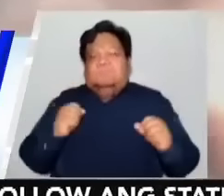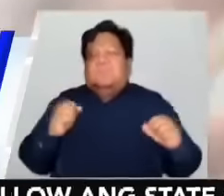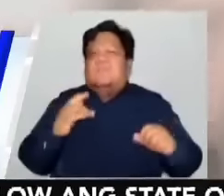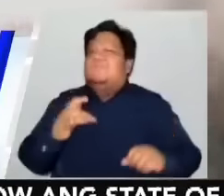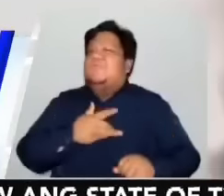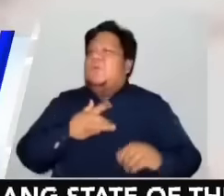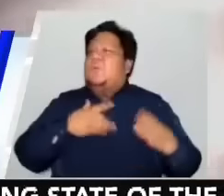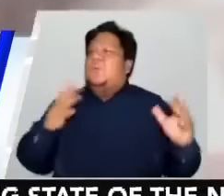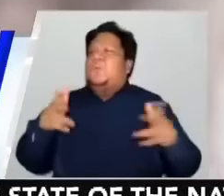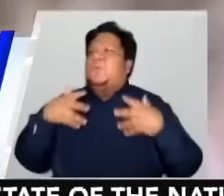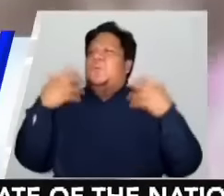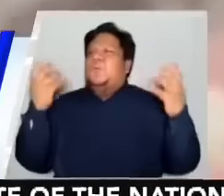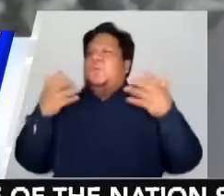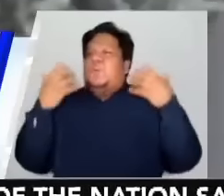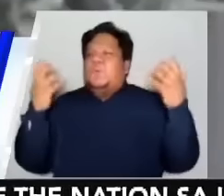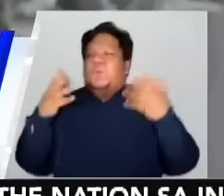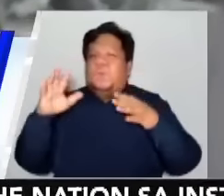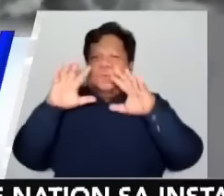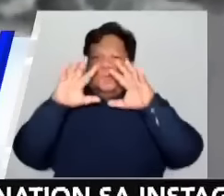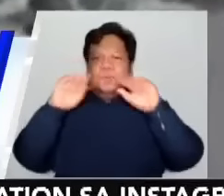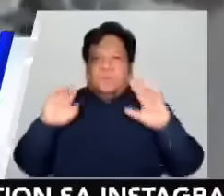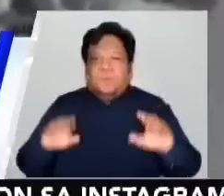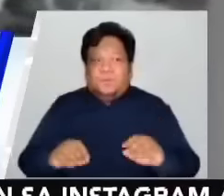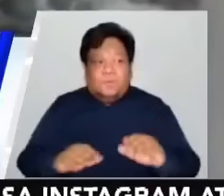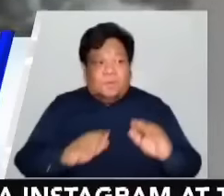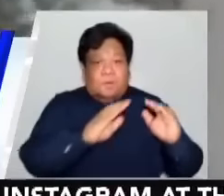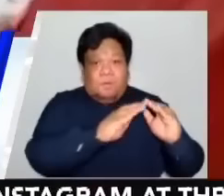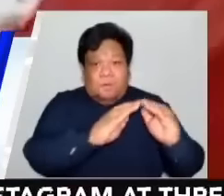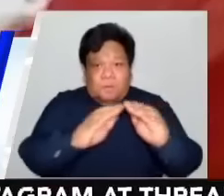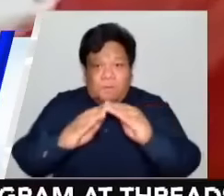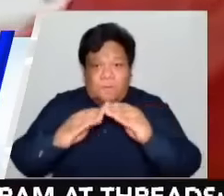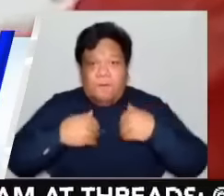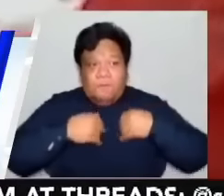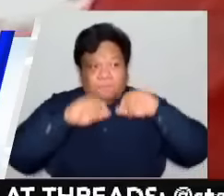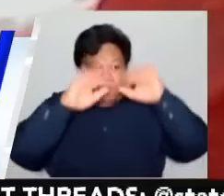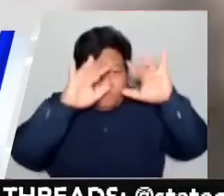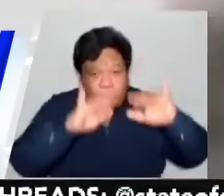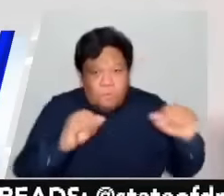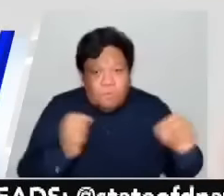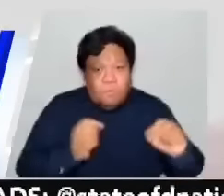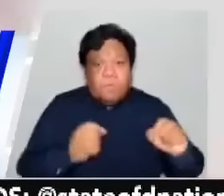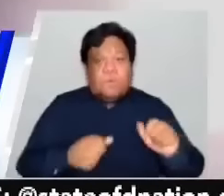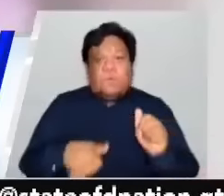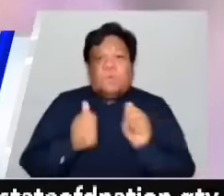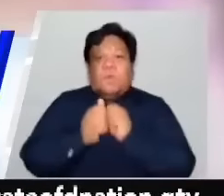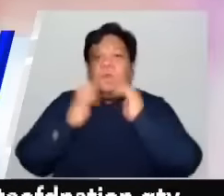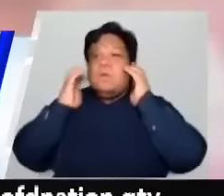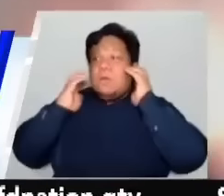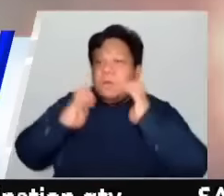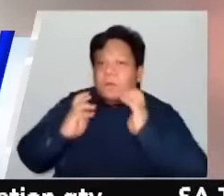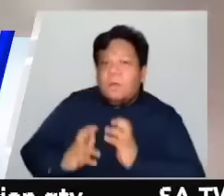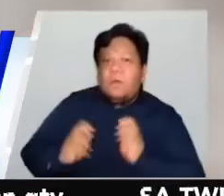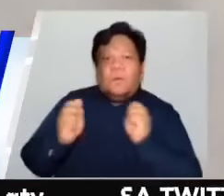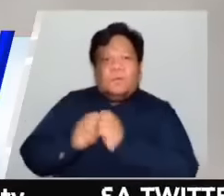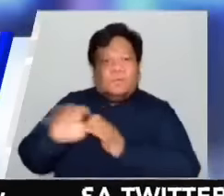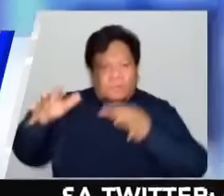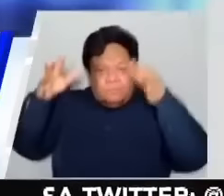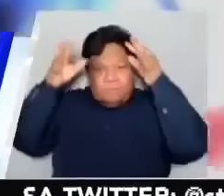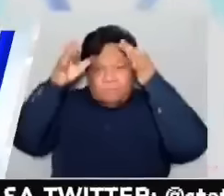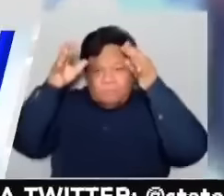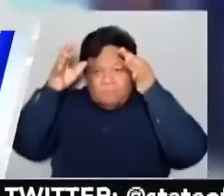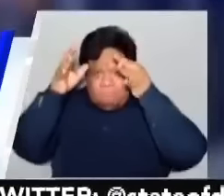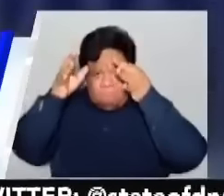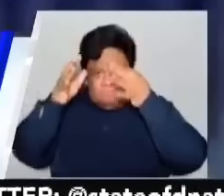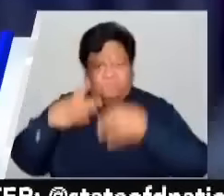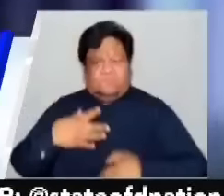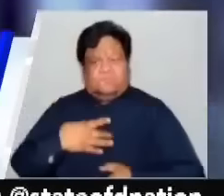pasukin ang mga bahay na may snow at Santa Claus kasama ang kanyang mga Reindeer lhin ang mala White Christmas sa Christmas